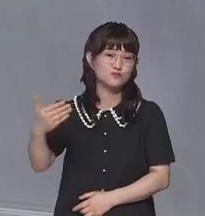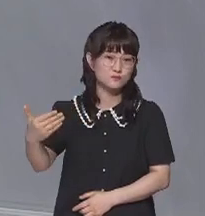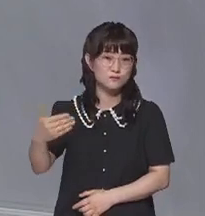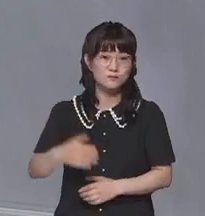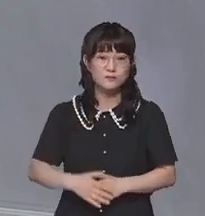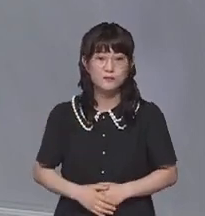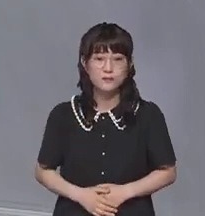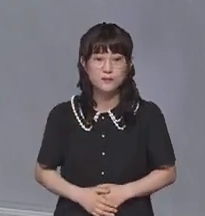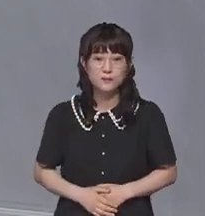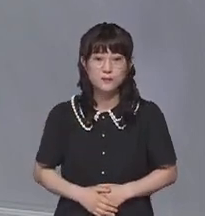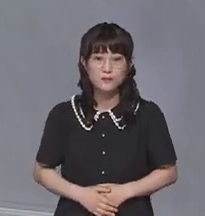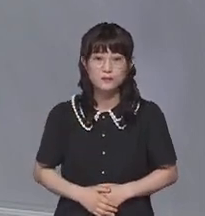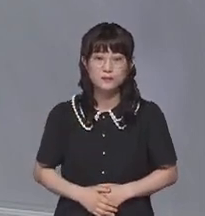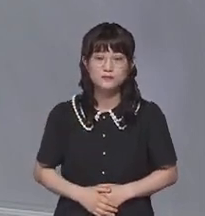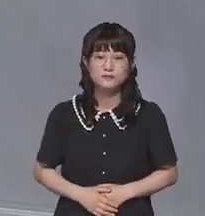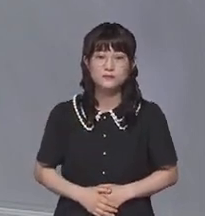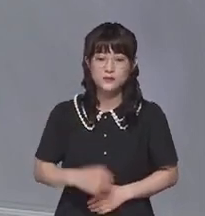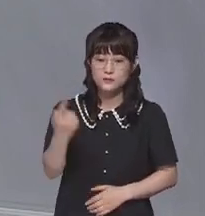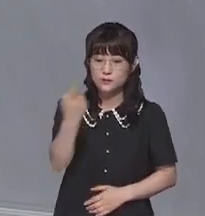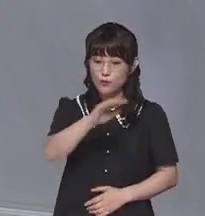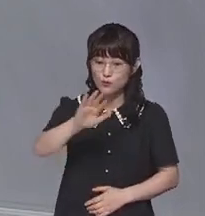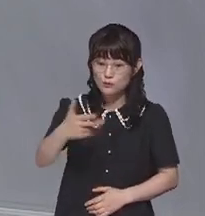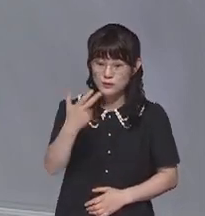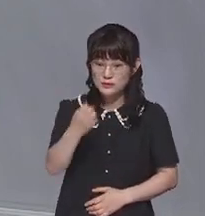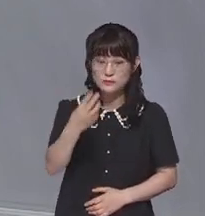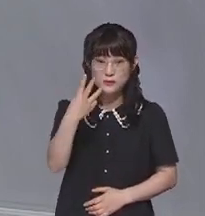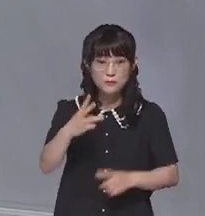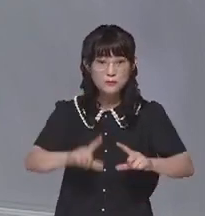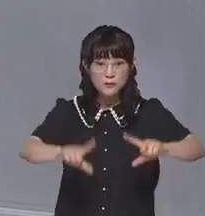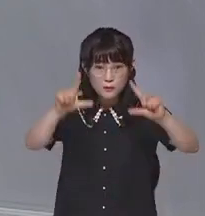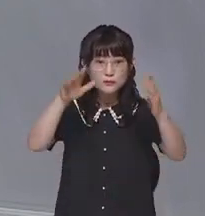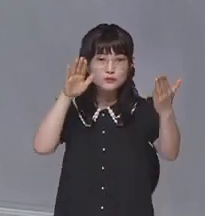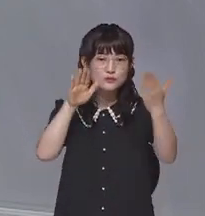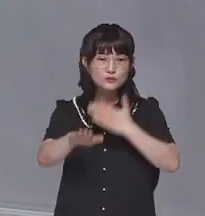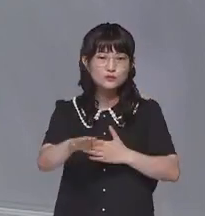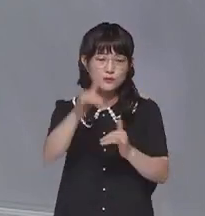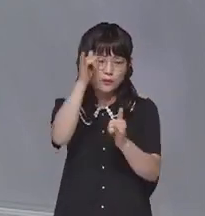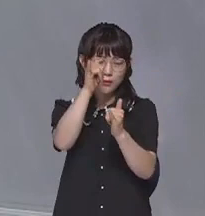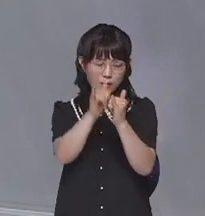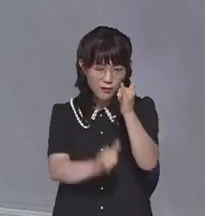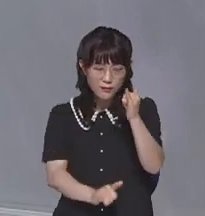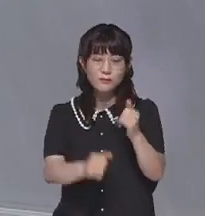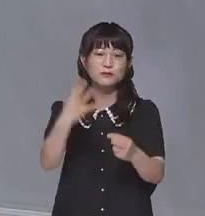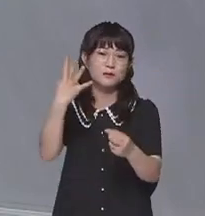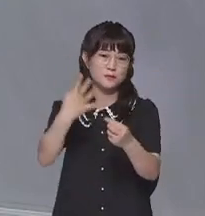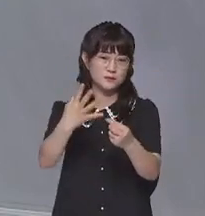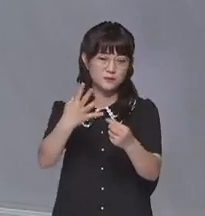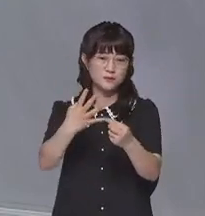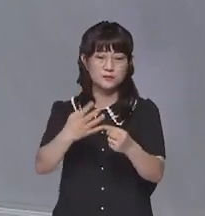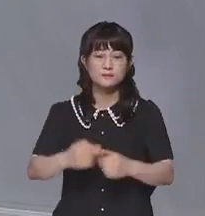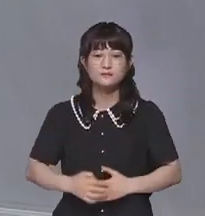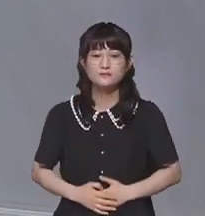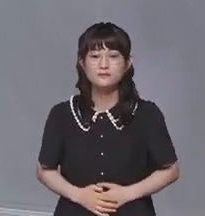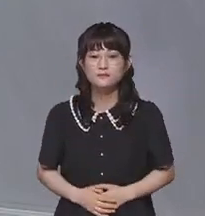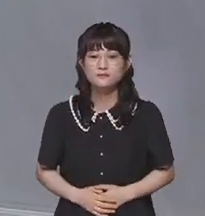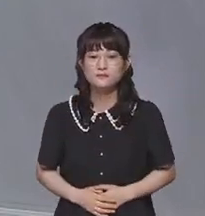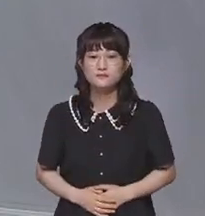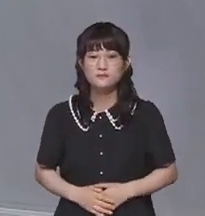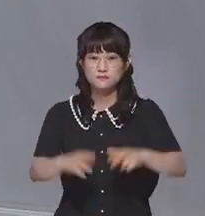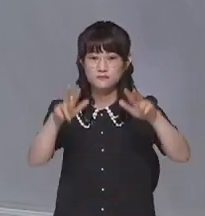633.9mm인데이는 기상 관측이 시작된 1973년 이후 역대네 번째로 많은 수치입니다